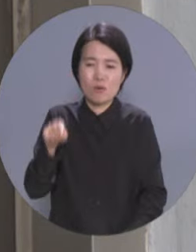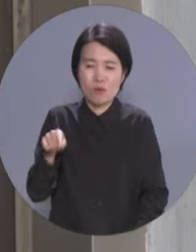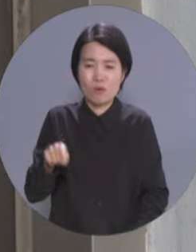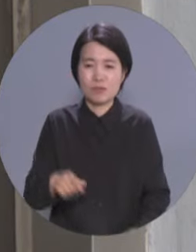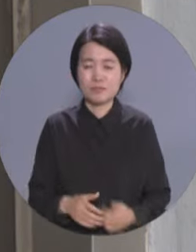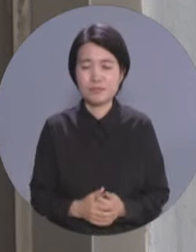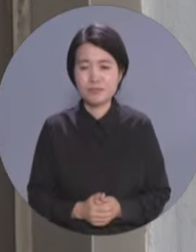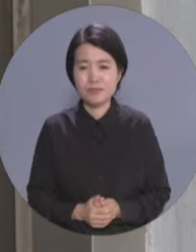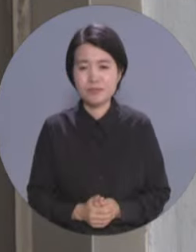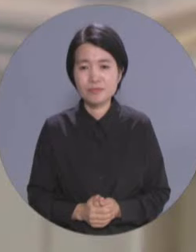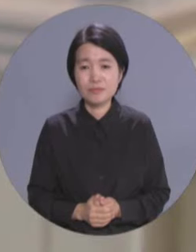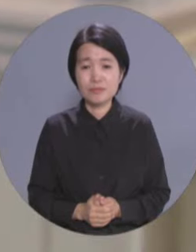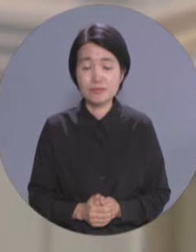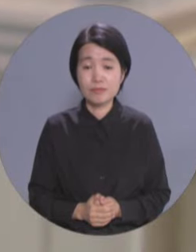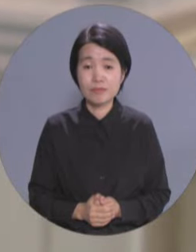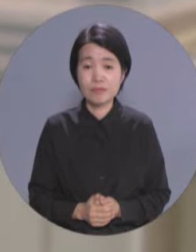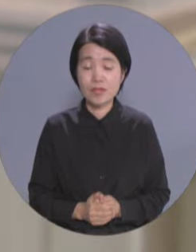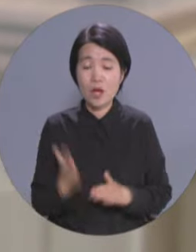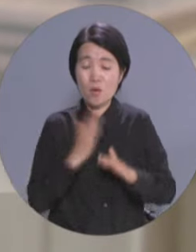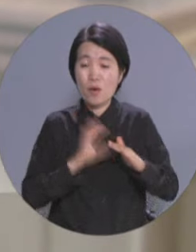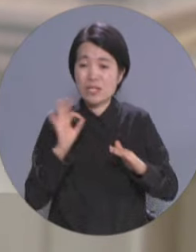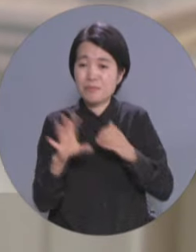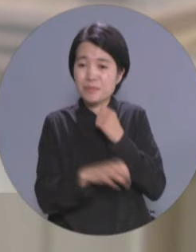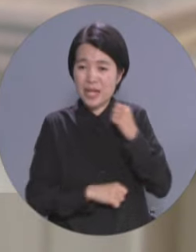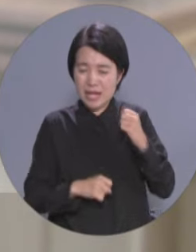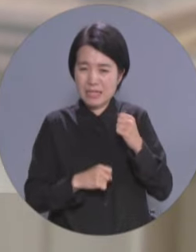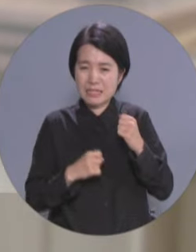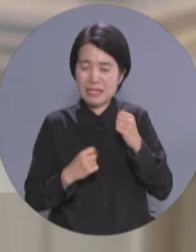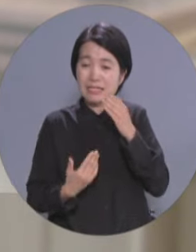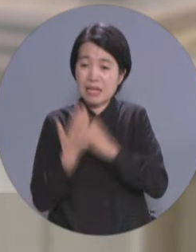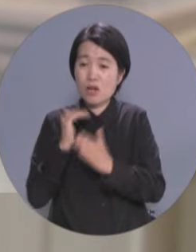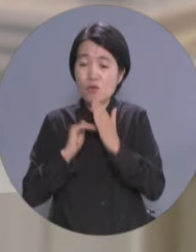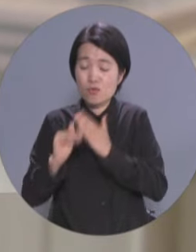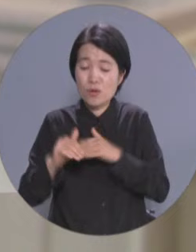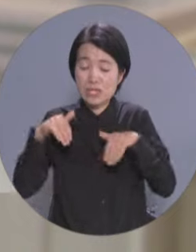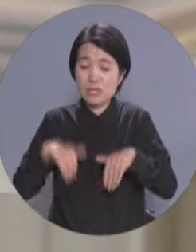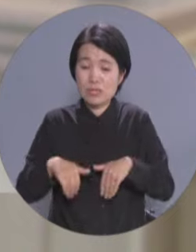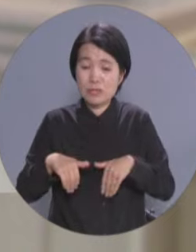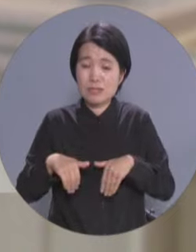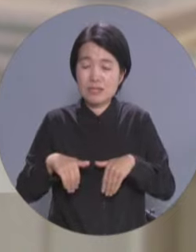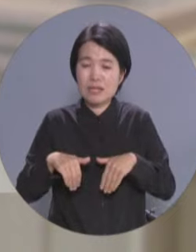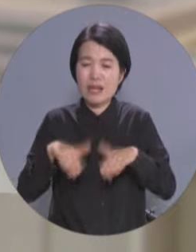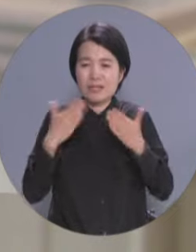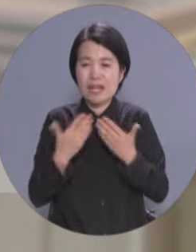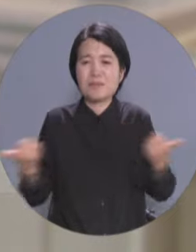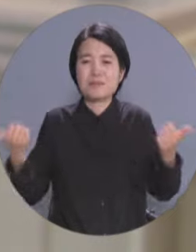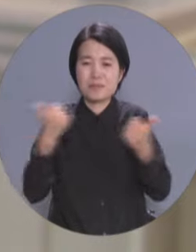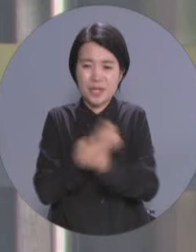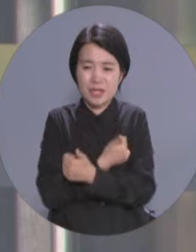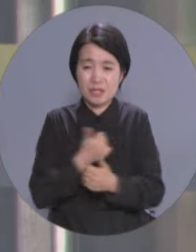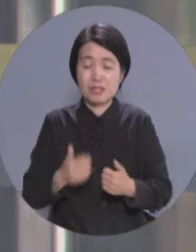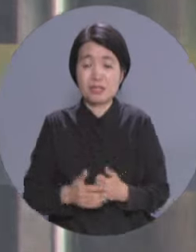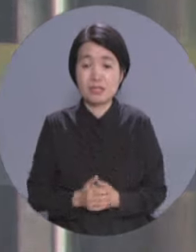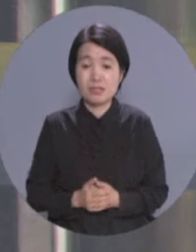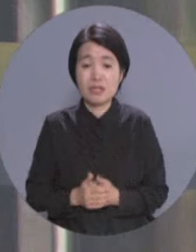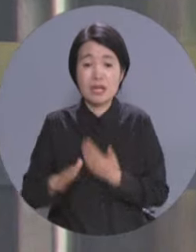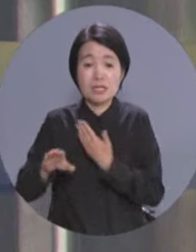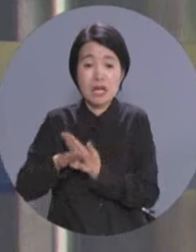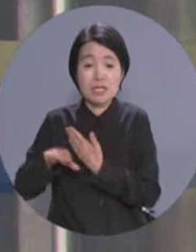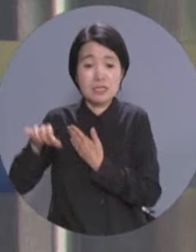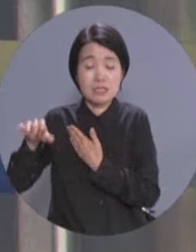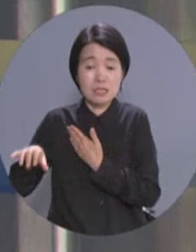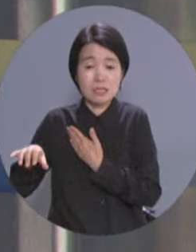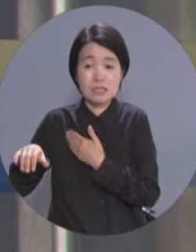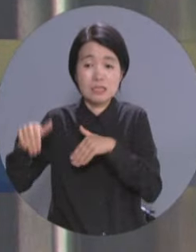운영하는 곳입니다 공금 행년 의혹이 불거진 직후 우체국 직원들은 모두 교체됐습니다 다 타고에서